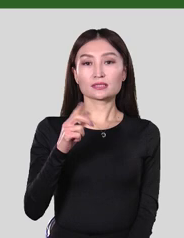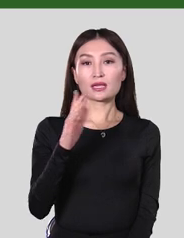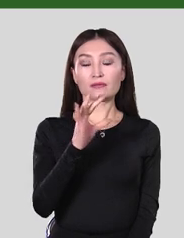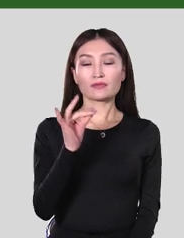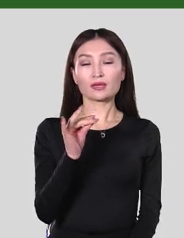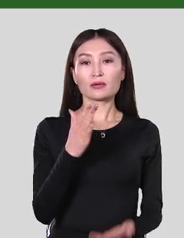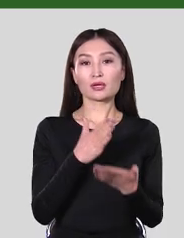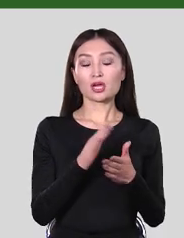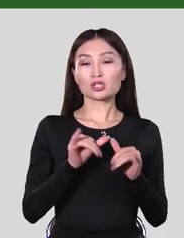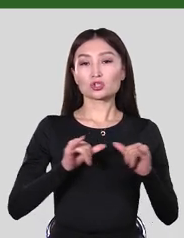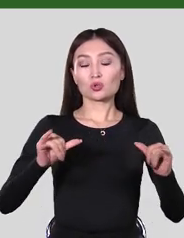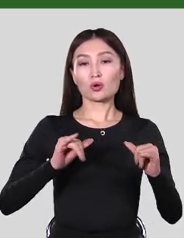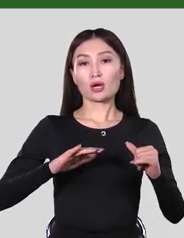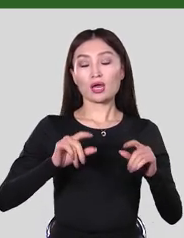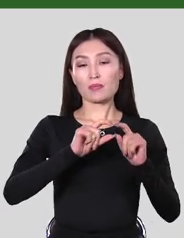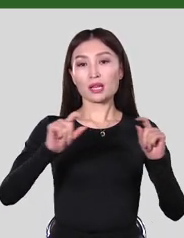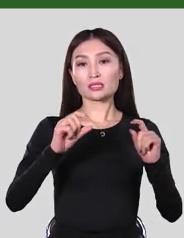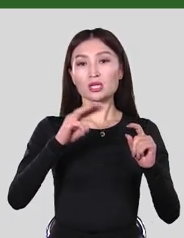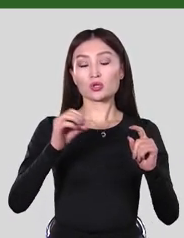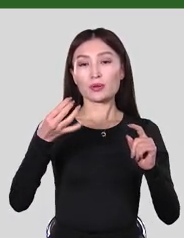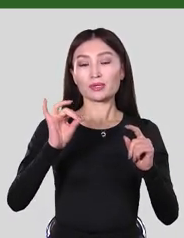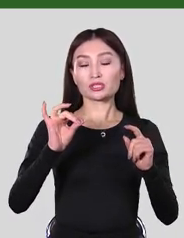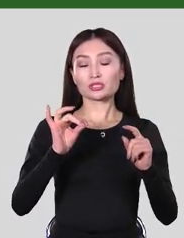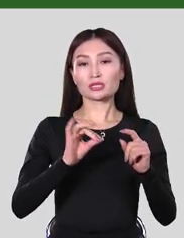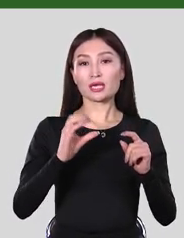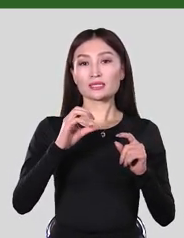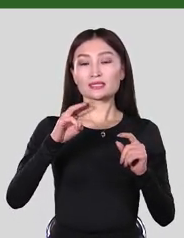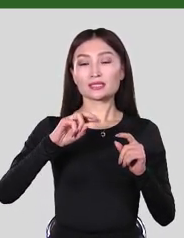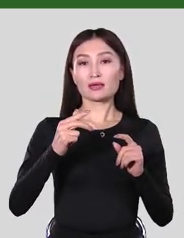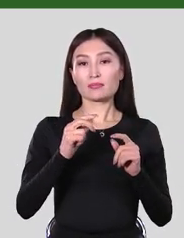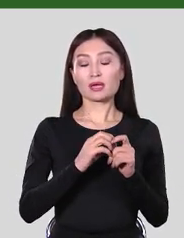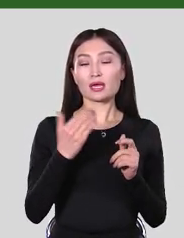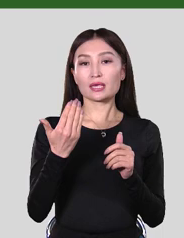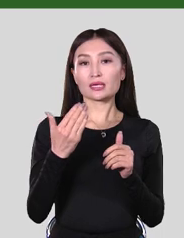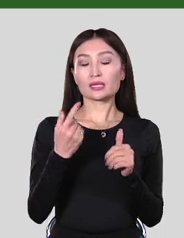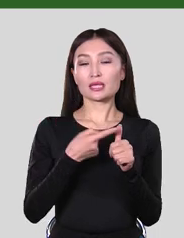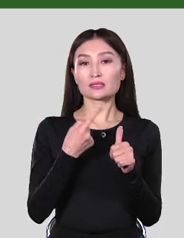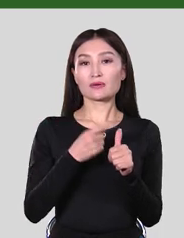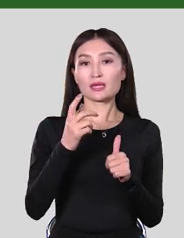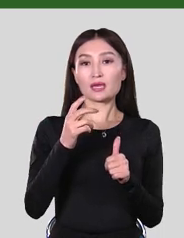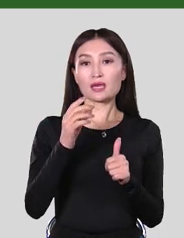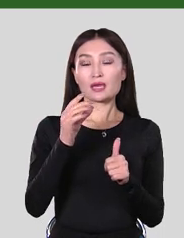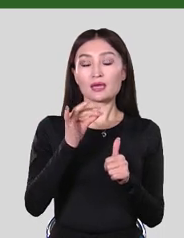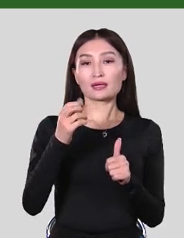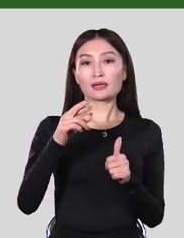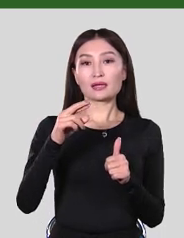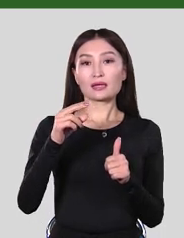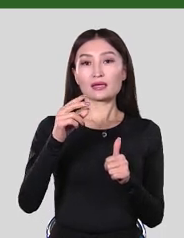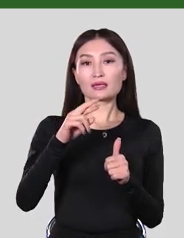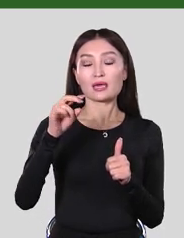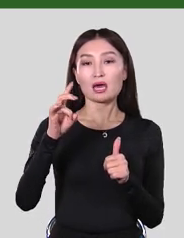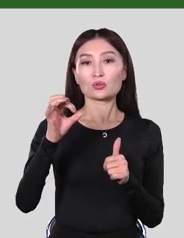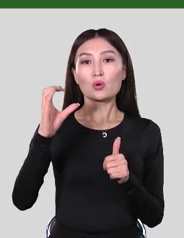примыкает широкая полоса тропических степей – саван. В Южной Америке их называют льянос.